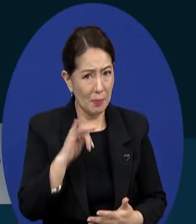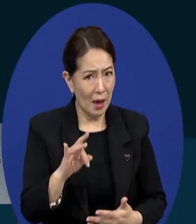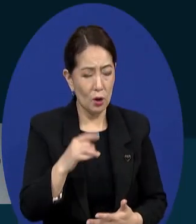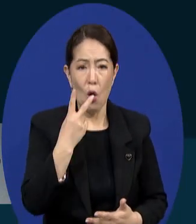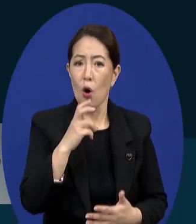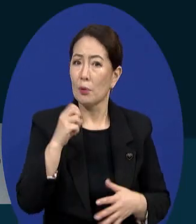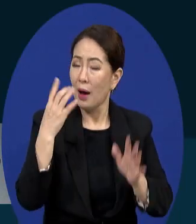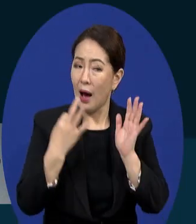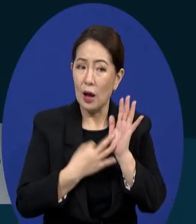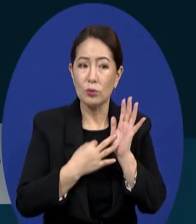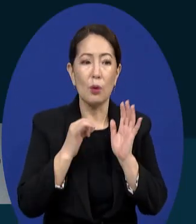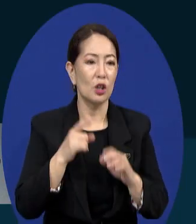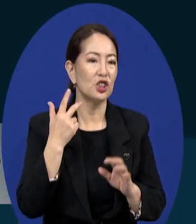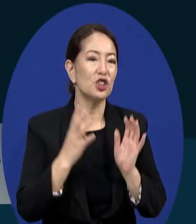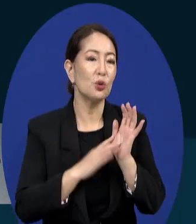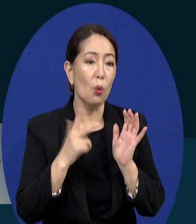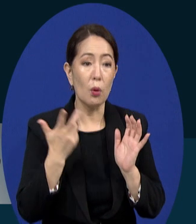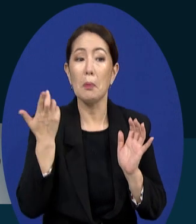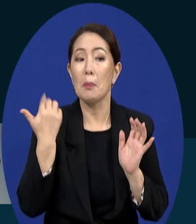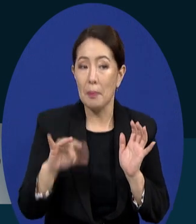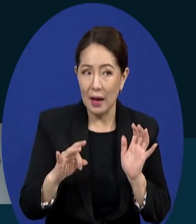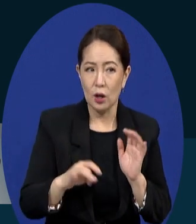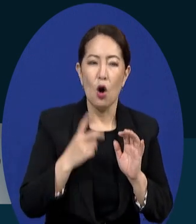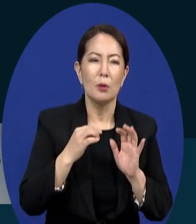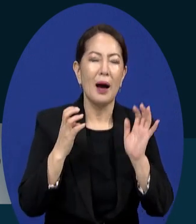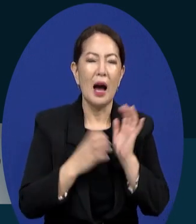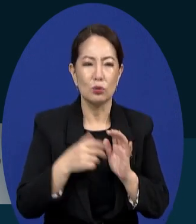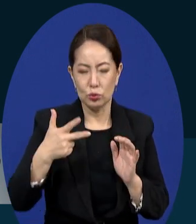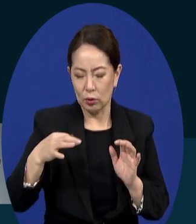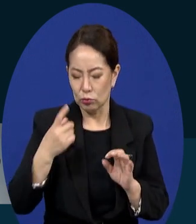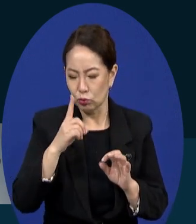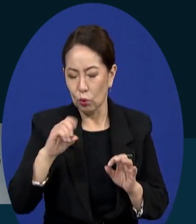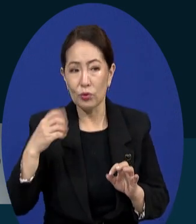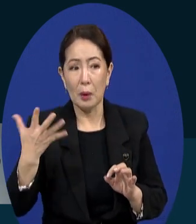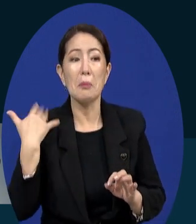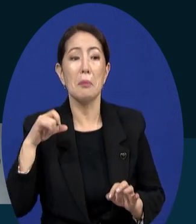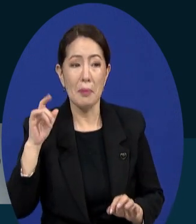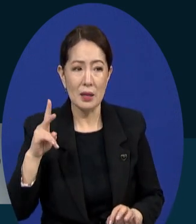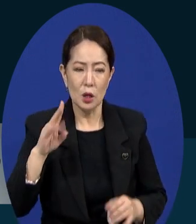онд 93-р байрт, 2019 онд 35 оноо авч 105-р